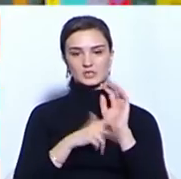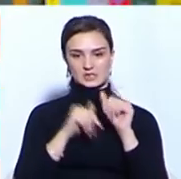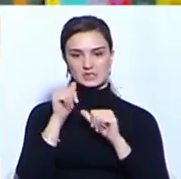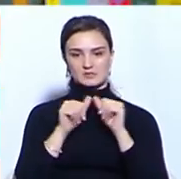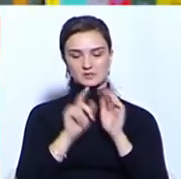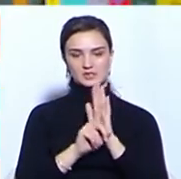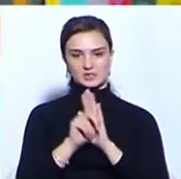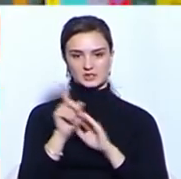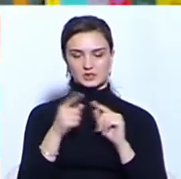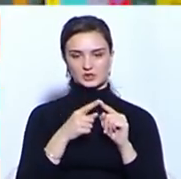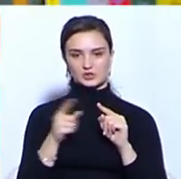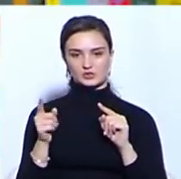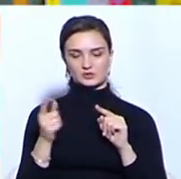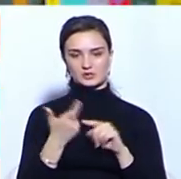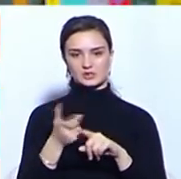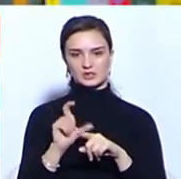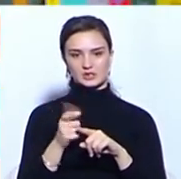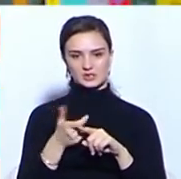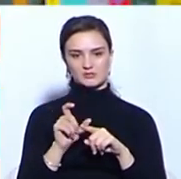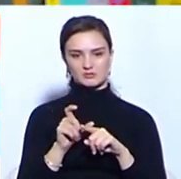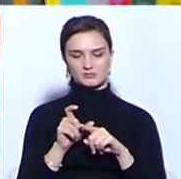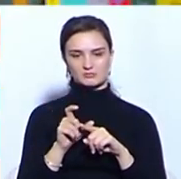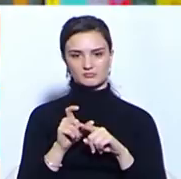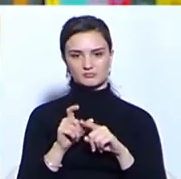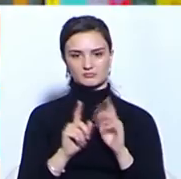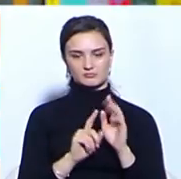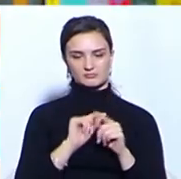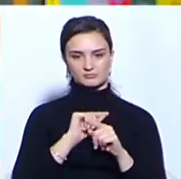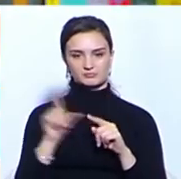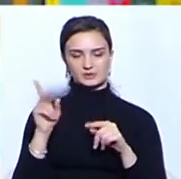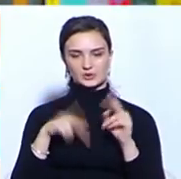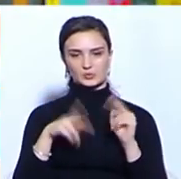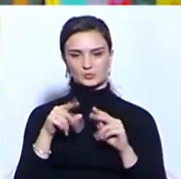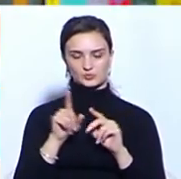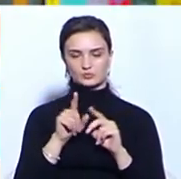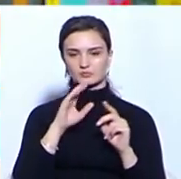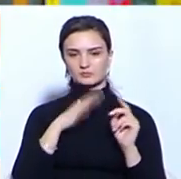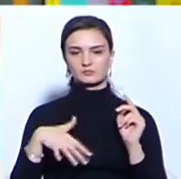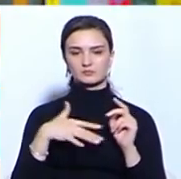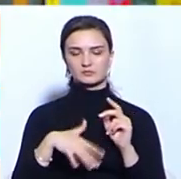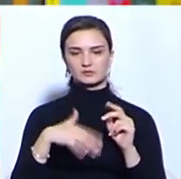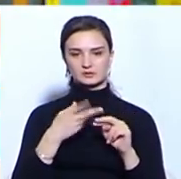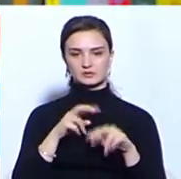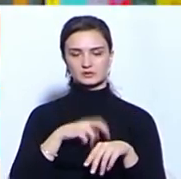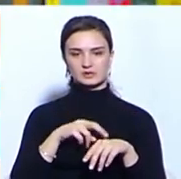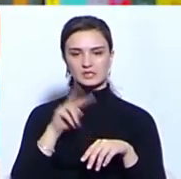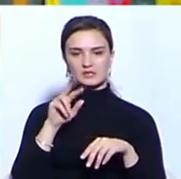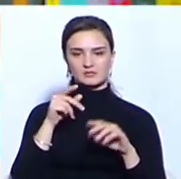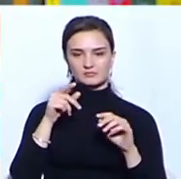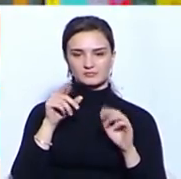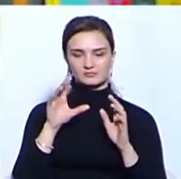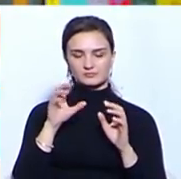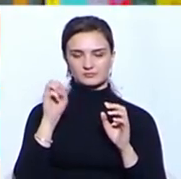დასაწყისში ძალიან ფართოდ შემოვიდა ქირურგიაში, მათ შორის გინეკოლოგიურ ქირურგიაში, ლაზერის